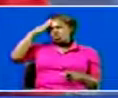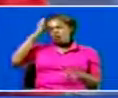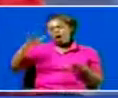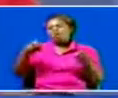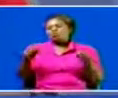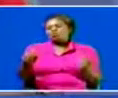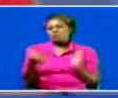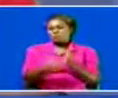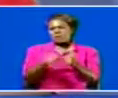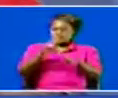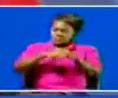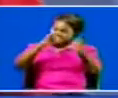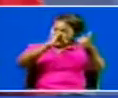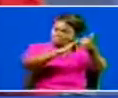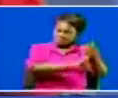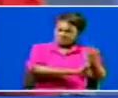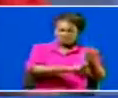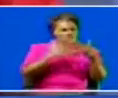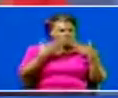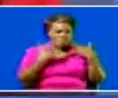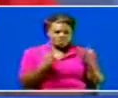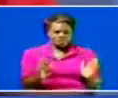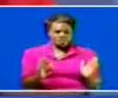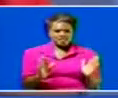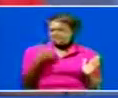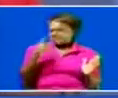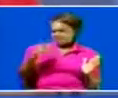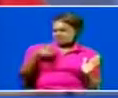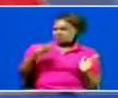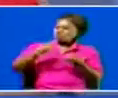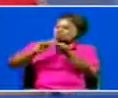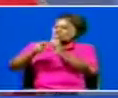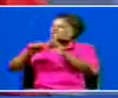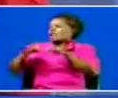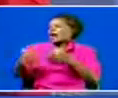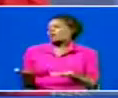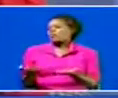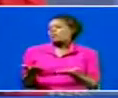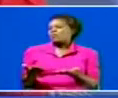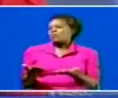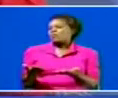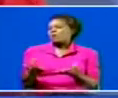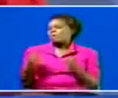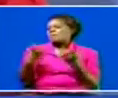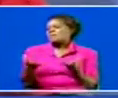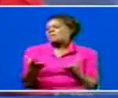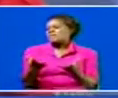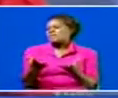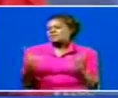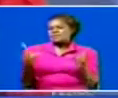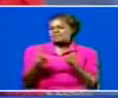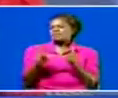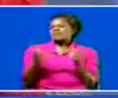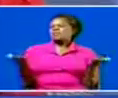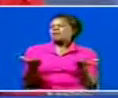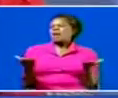kusuluhisha. Maana ke ukioana na mwenzio mshaoana, sasa niambie wewe utawabadilisha wafike wangapi? Uliona certificate ya watu